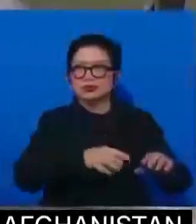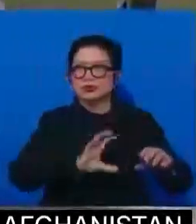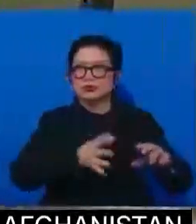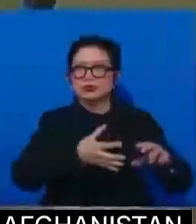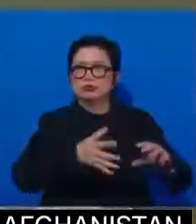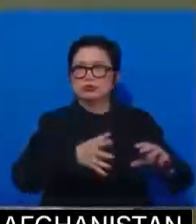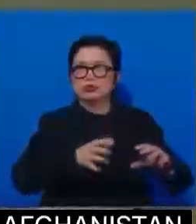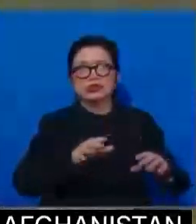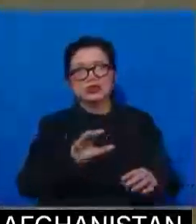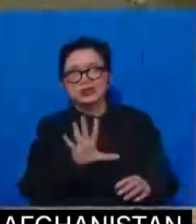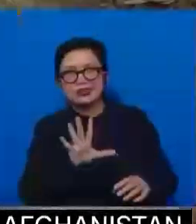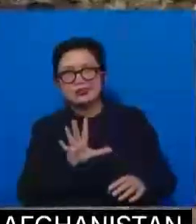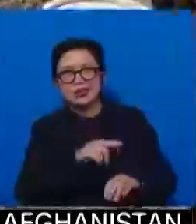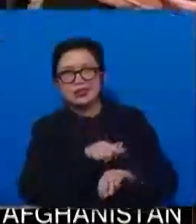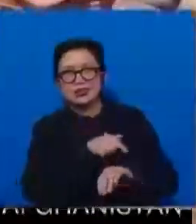5 jam paling nggak ya.